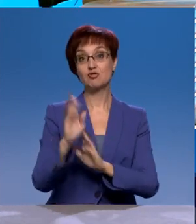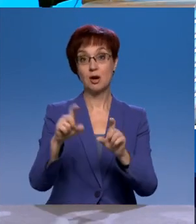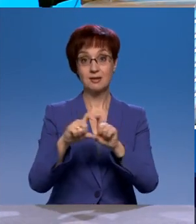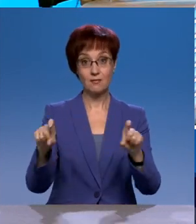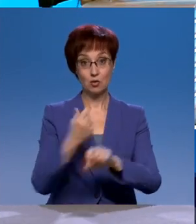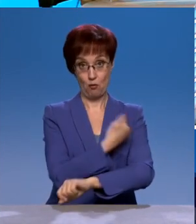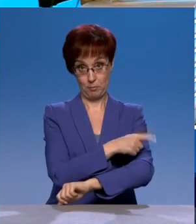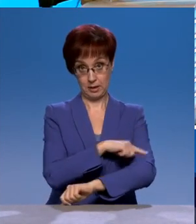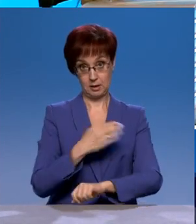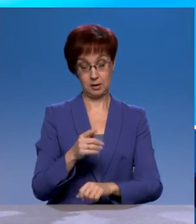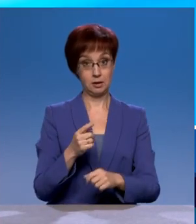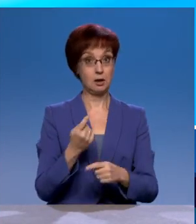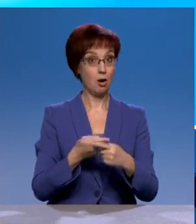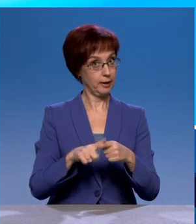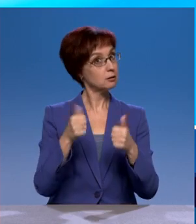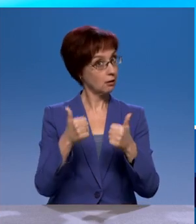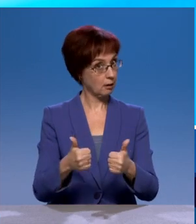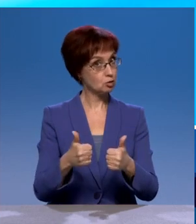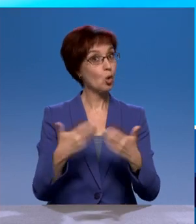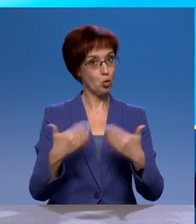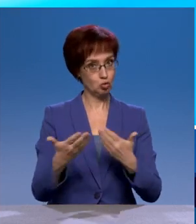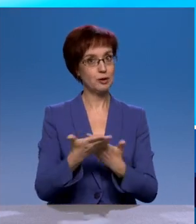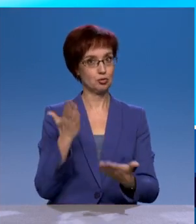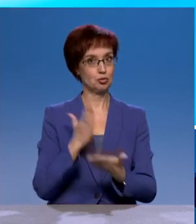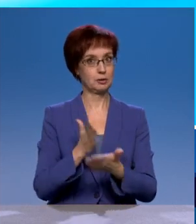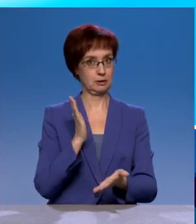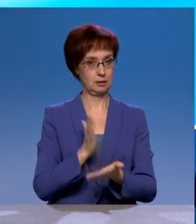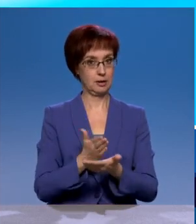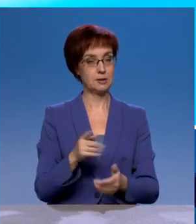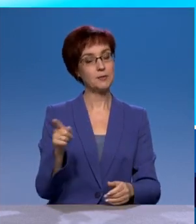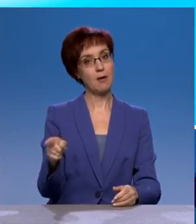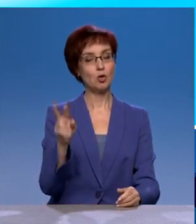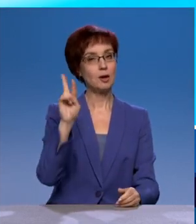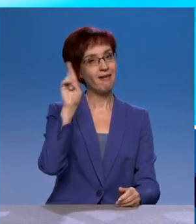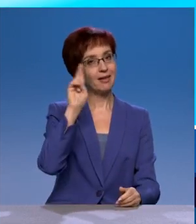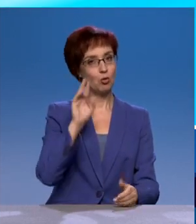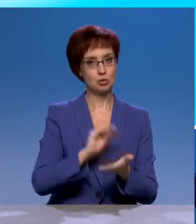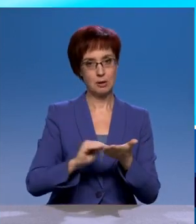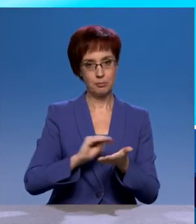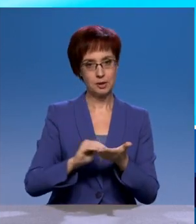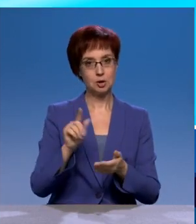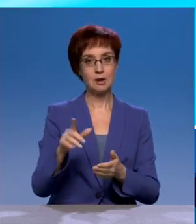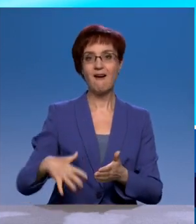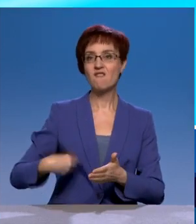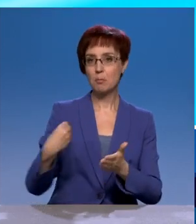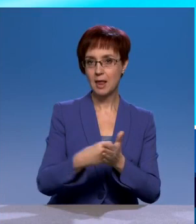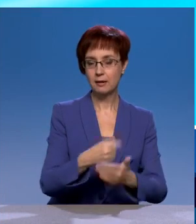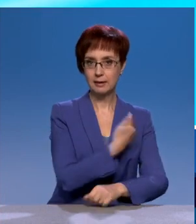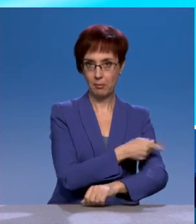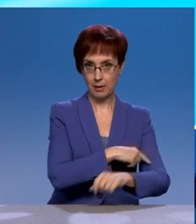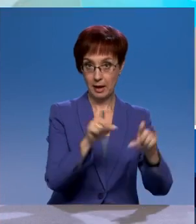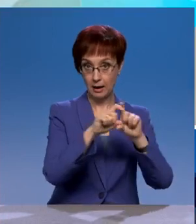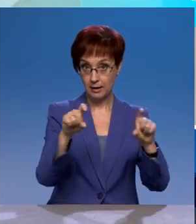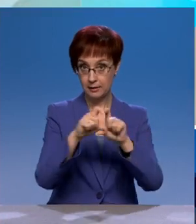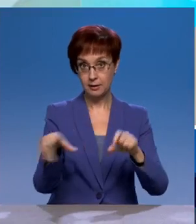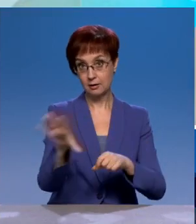надо двигаться. Да, интересно, потому что как раз вот из Якутии нам пишут, что в платных клиниках все в порядке, врачи есть и медсестры, и все успевают. Пока у